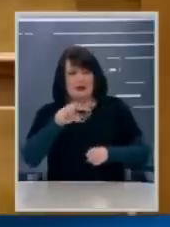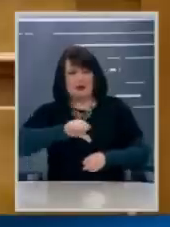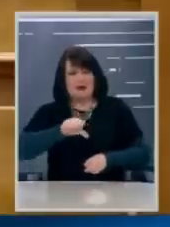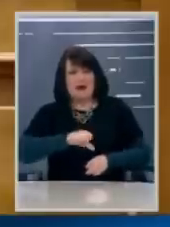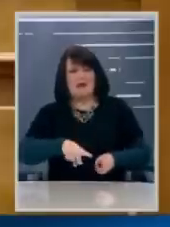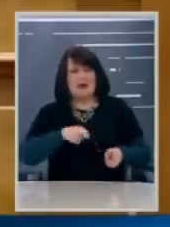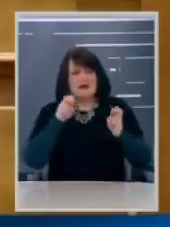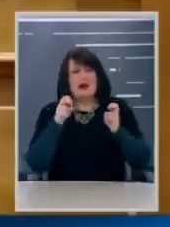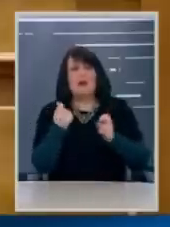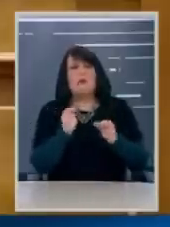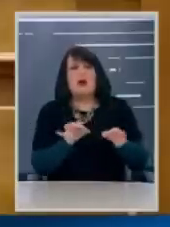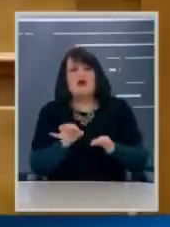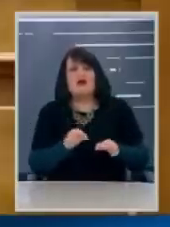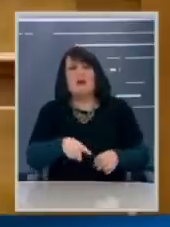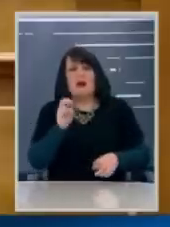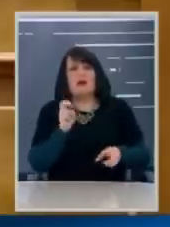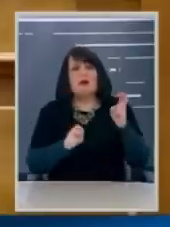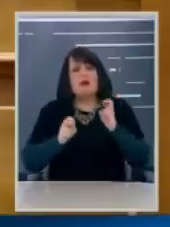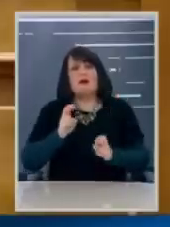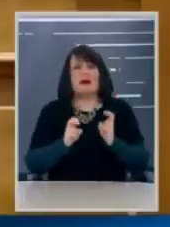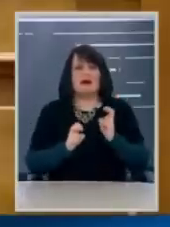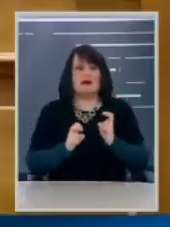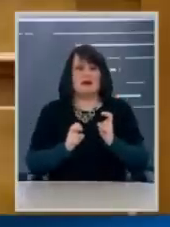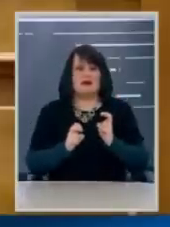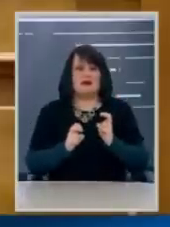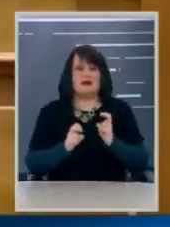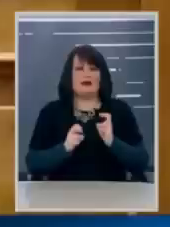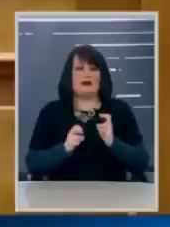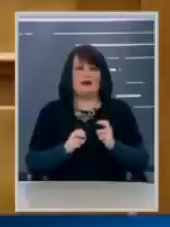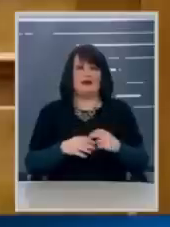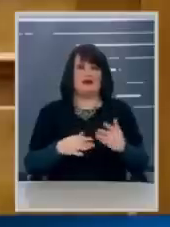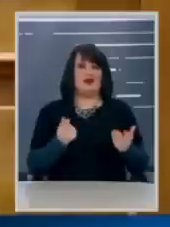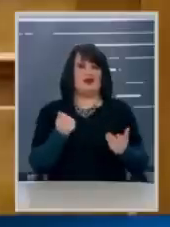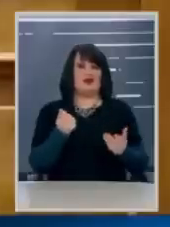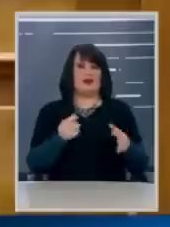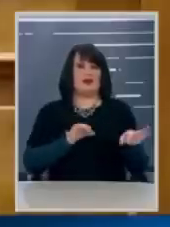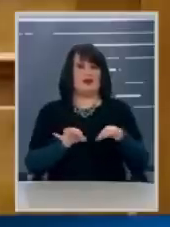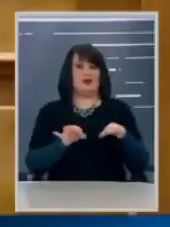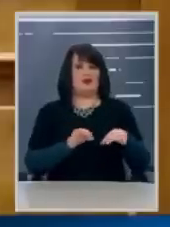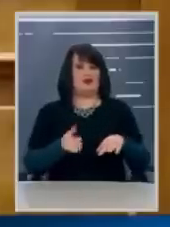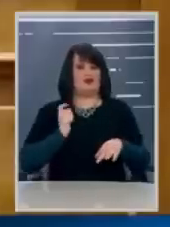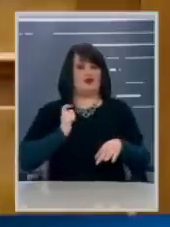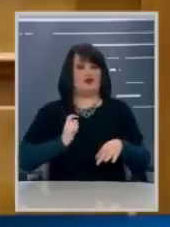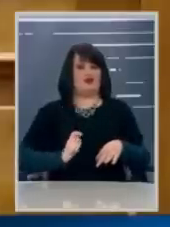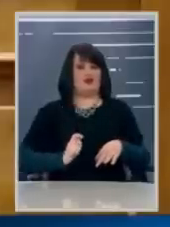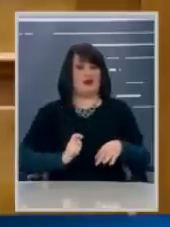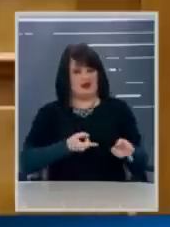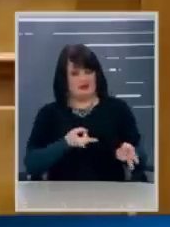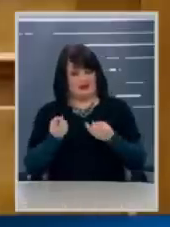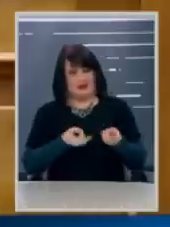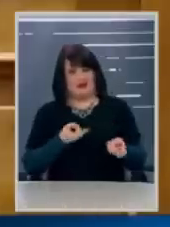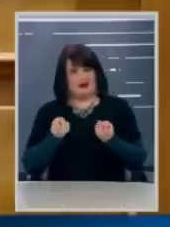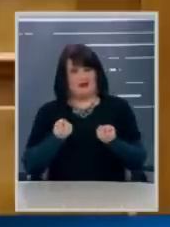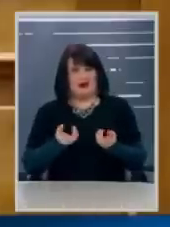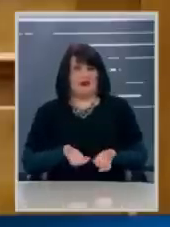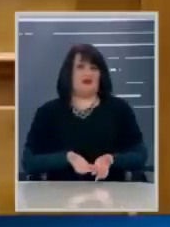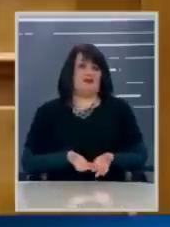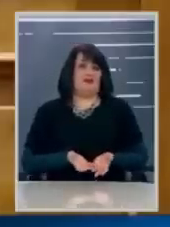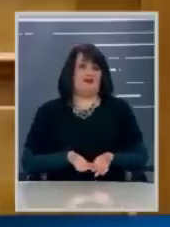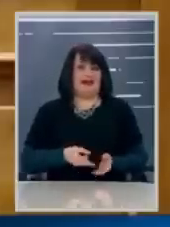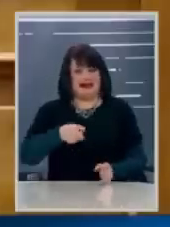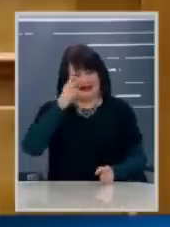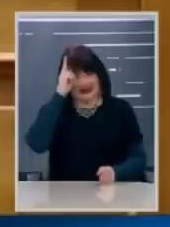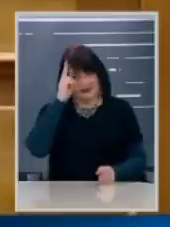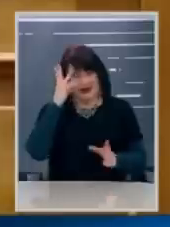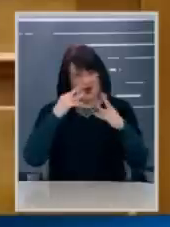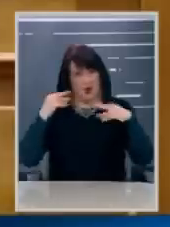πάρουν την περιουσία, οι ξένοι ήρθαν. Δηλαδή, έχουμε τόσο μεγάλη περιουσία που ήρθαν οι ξένοι να μας την πάρουν. Θα λυθεί το πρόβλημα, ας πούμε, της Γερμανίας,